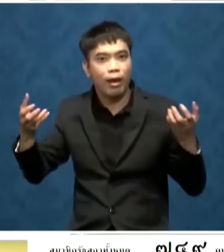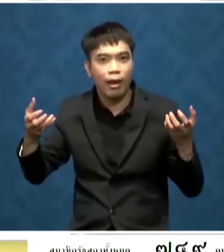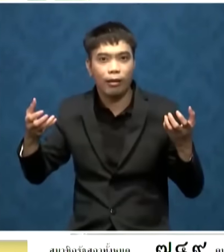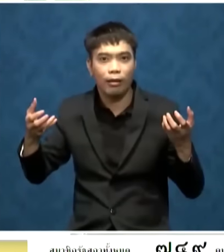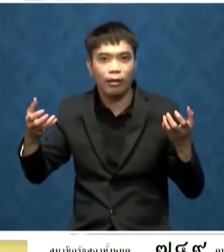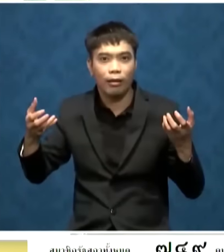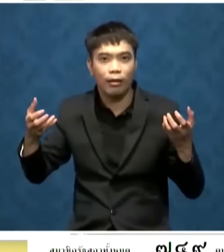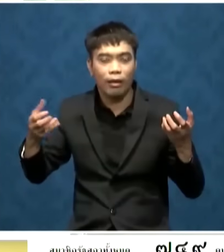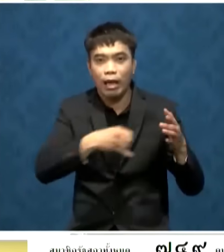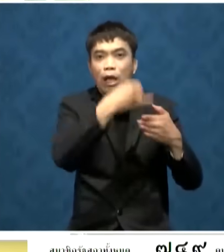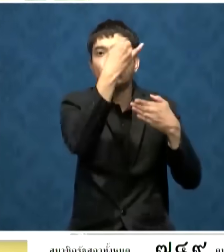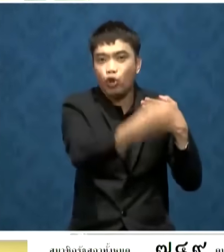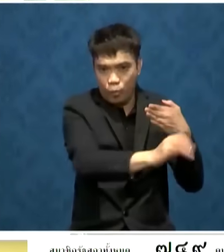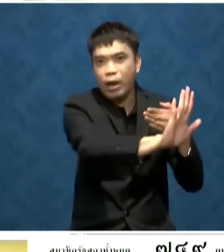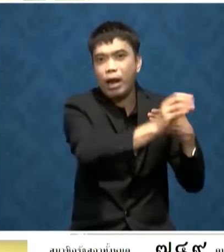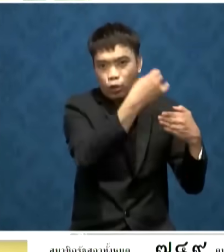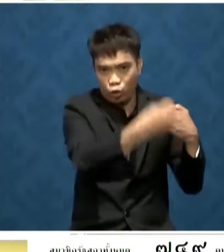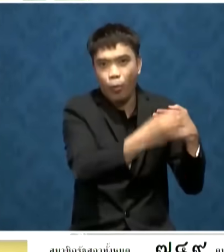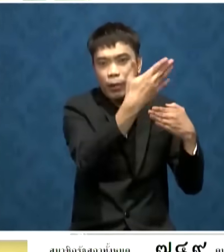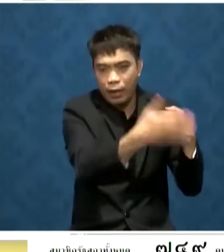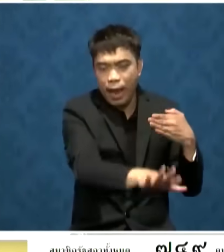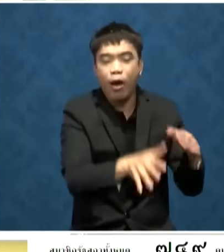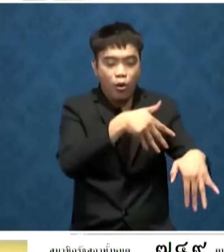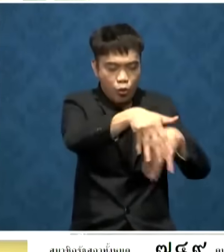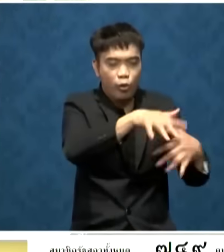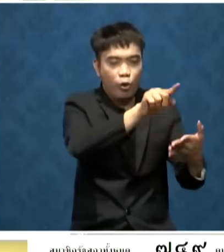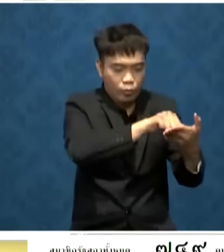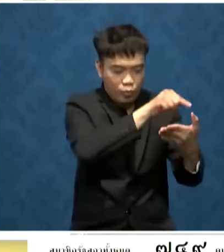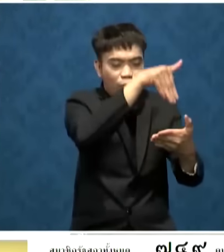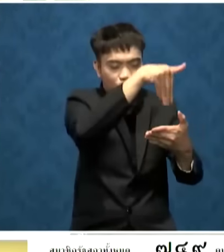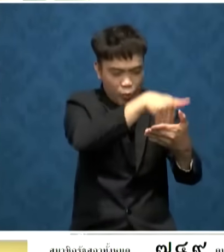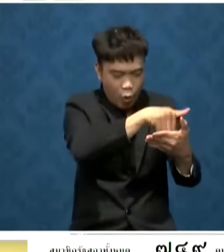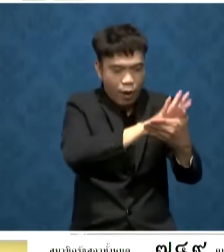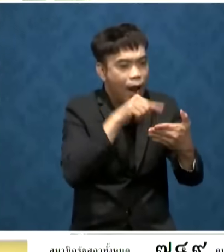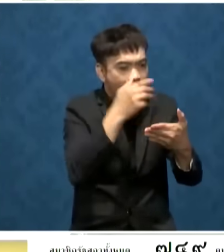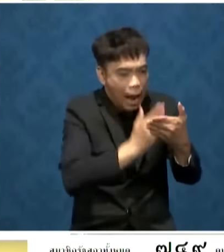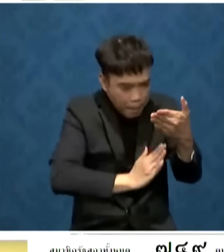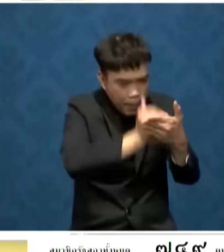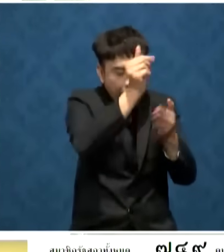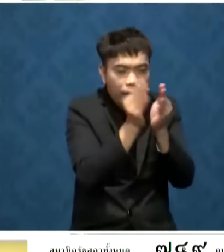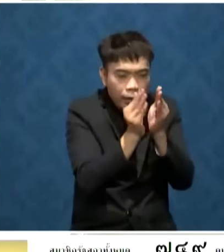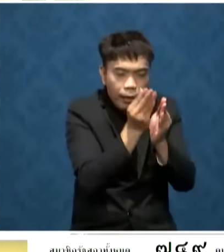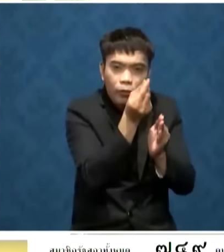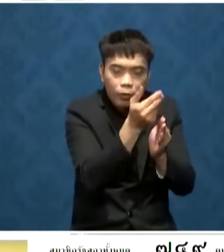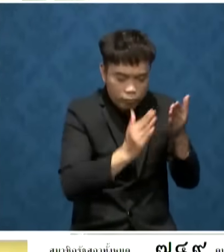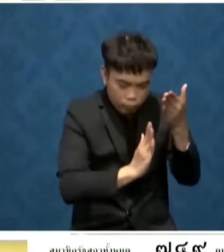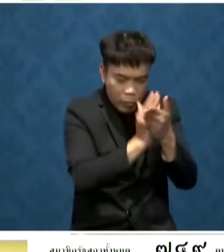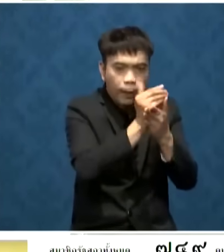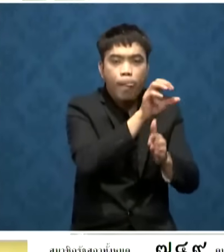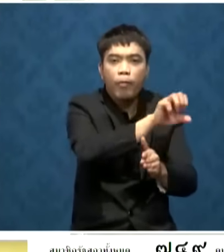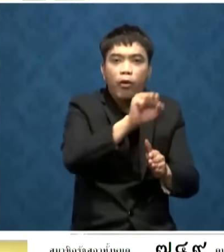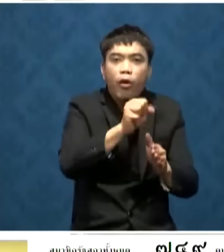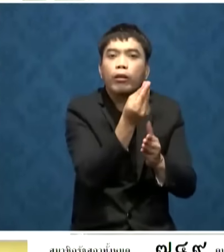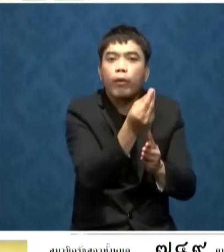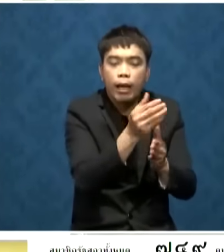ซึ่งเป็นส่วนนั้นจบไปแล้วประชาชนเลือกแล้วว่าพรรคไหนได้คะแนนเท่าไหร่และเลือกตั้งมีสส